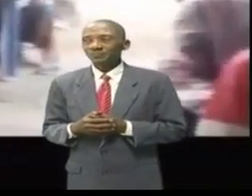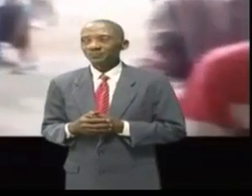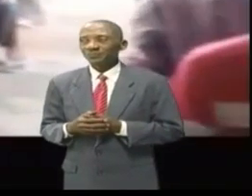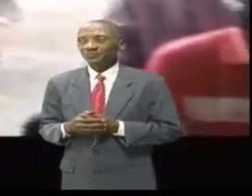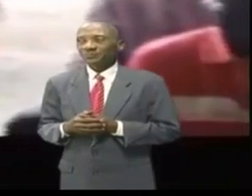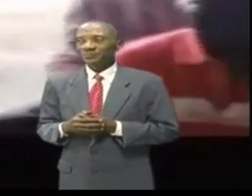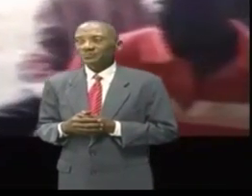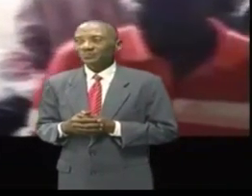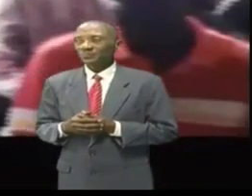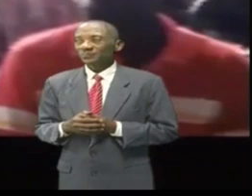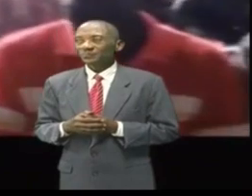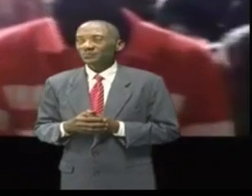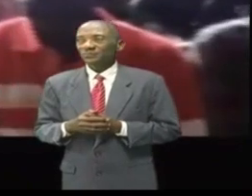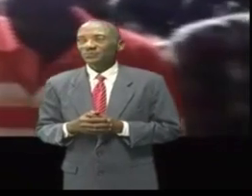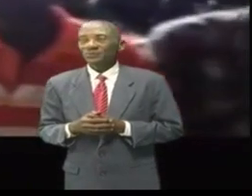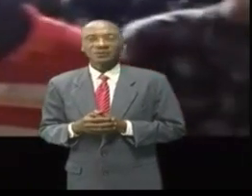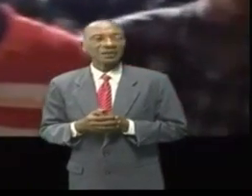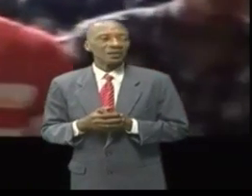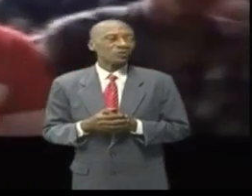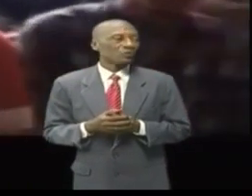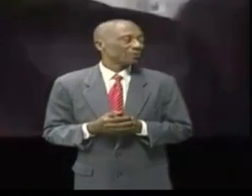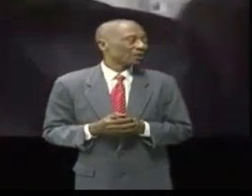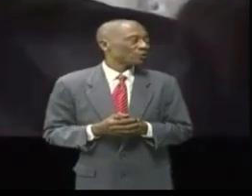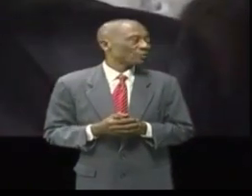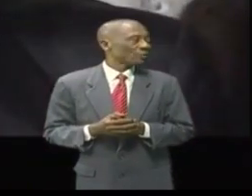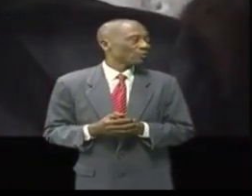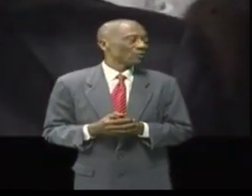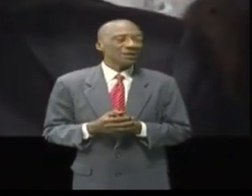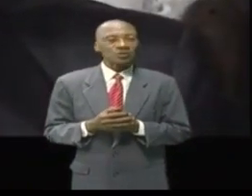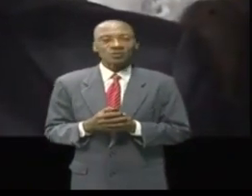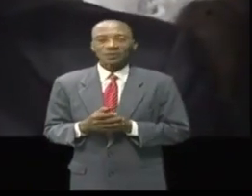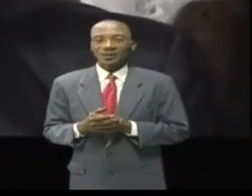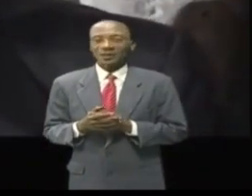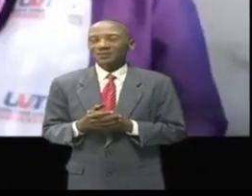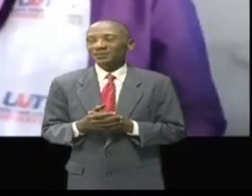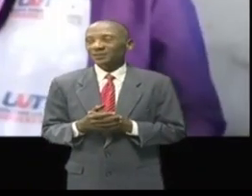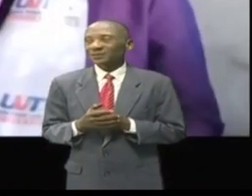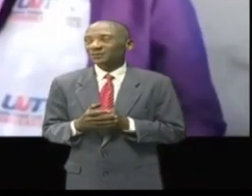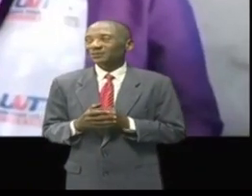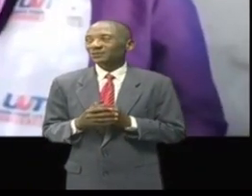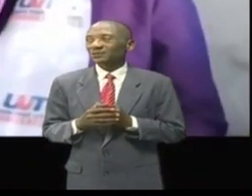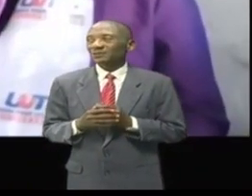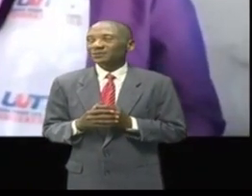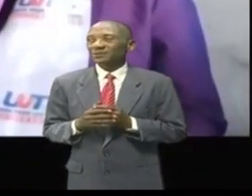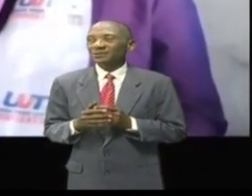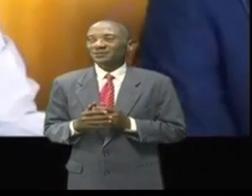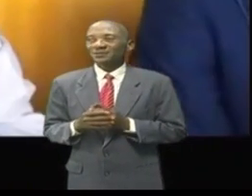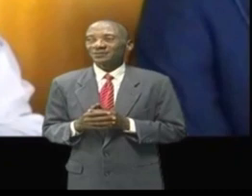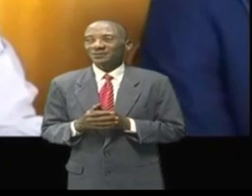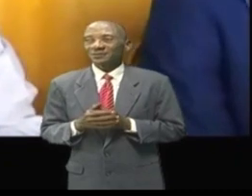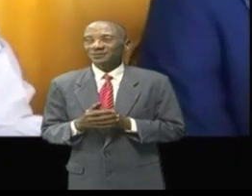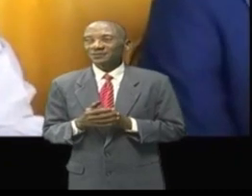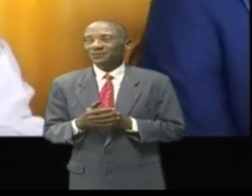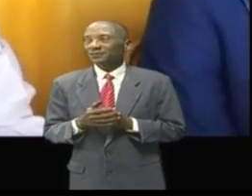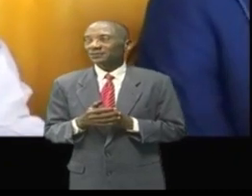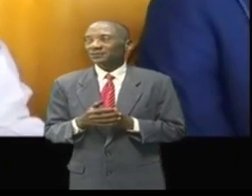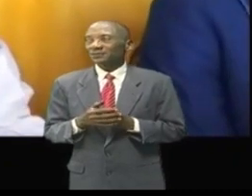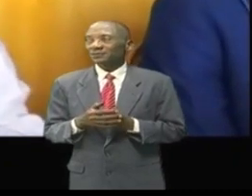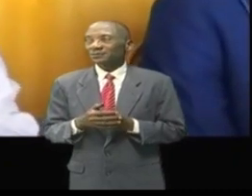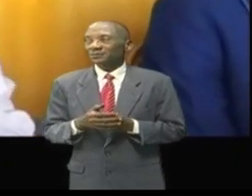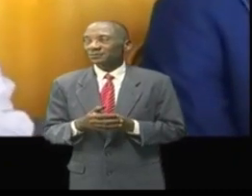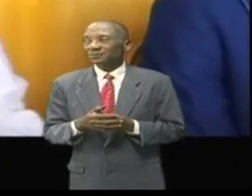de l'UVT Barumbu venus pour l'investiture de leur président. Membre de son comité, Jean-Pierre Nsengi